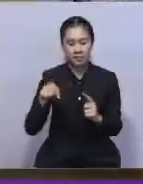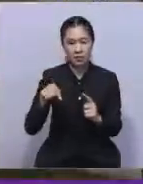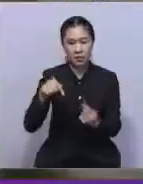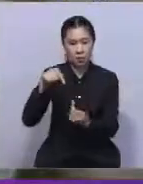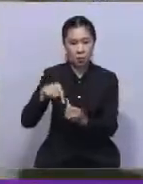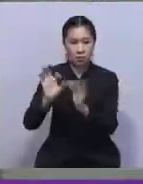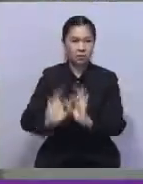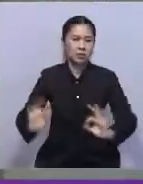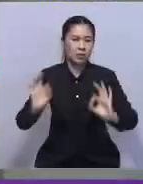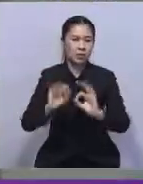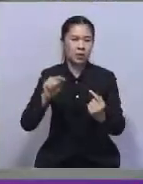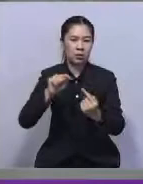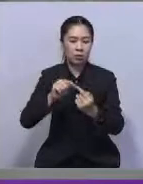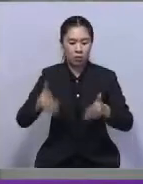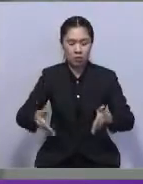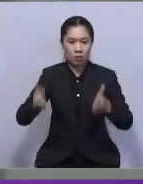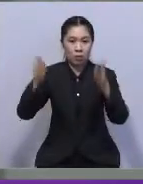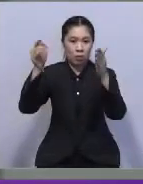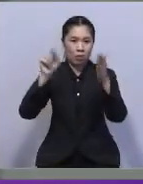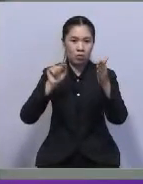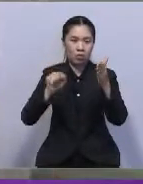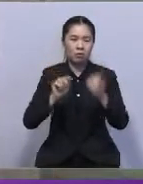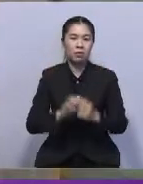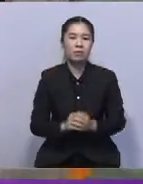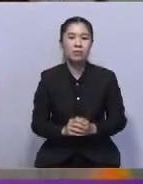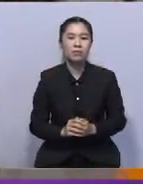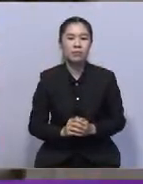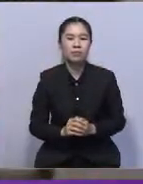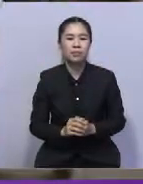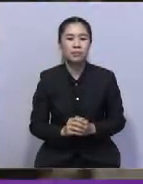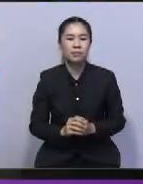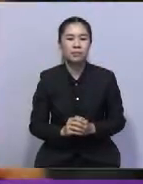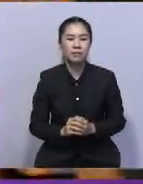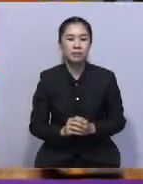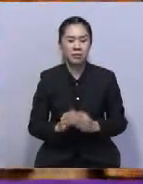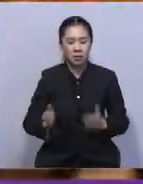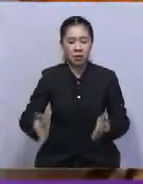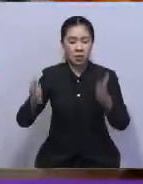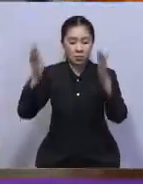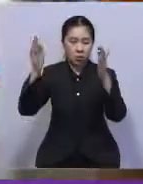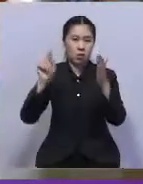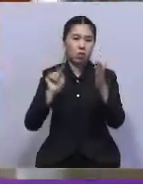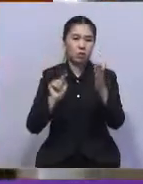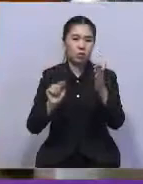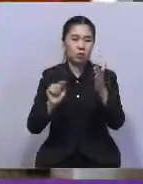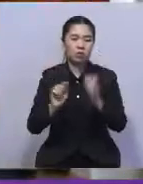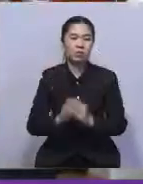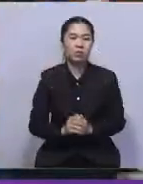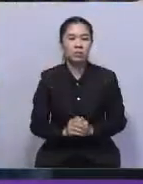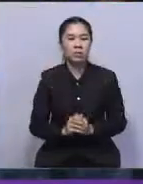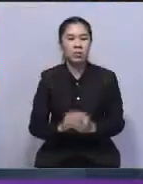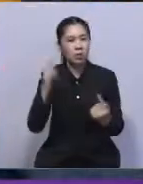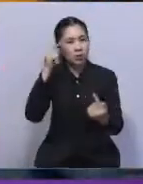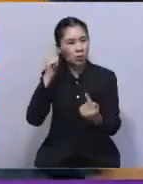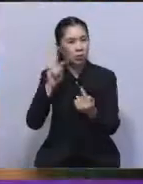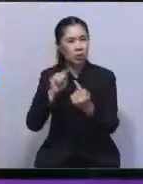ญนะคะคือบริเวณหอฉันคุณยายอาจารย์มหารัตนอุบาสิกาจันทร์ขนนกยูงนะคะซึ่งเป็นพื้นที่ทางธรรม